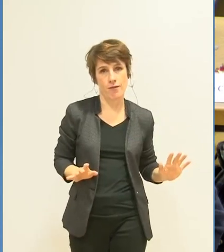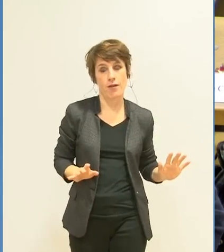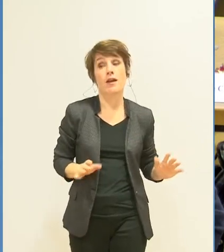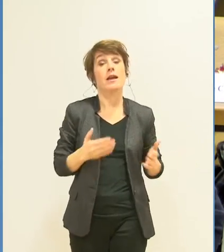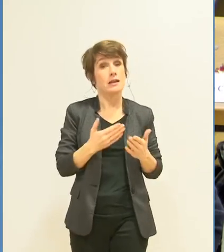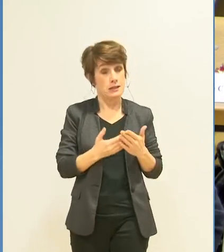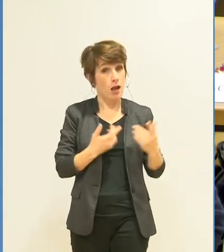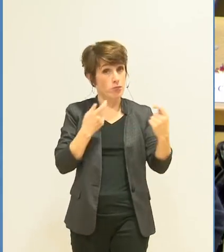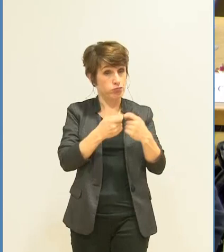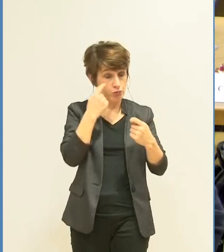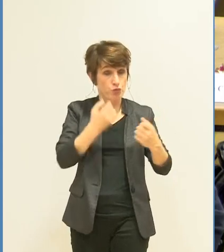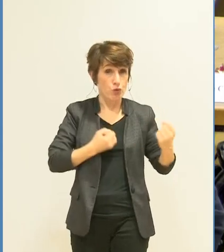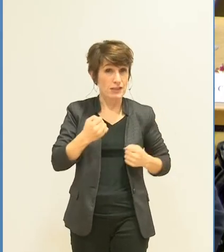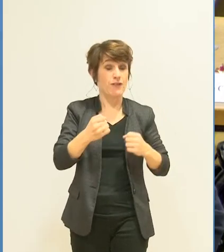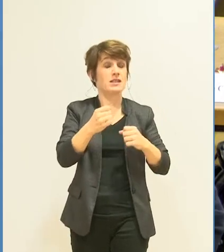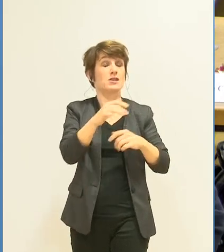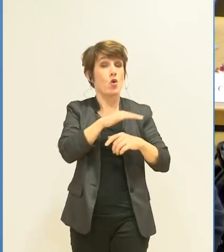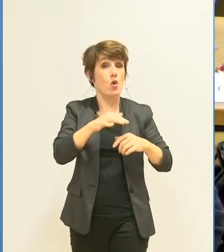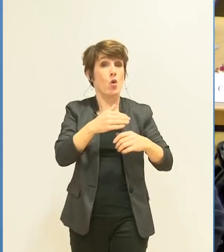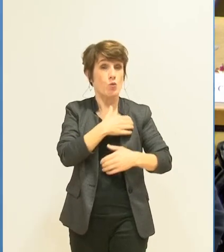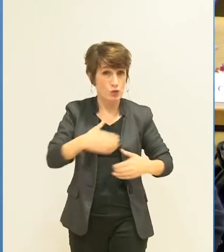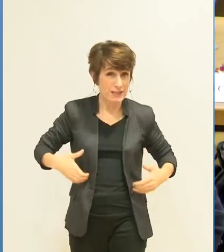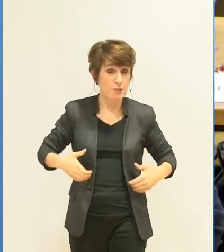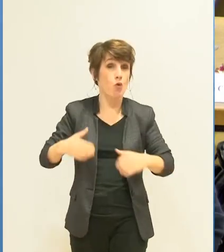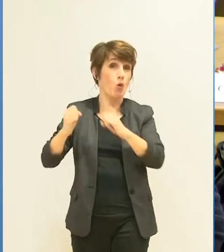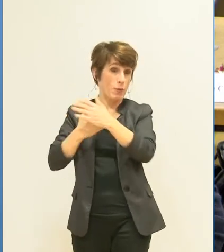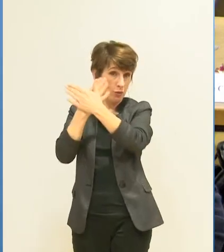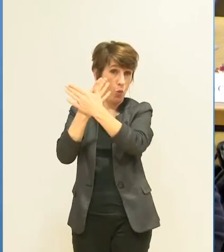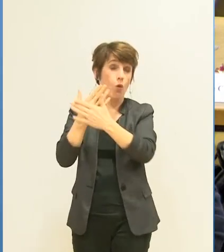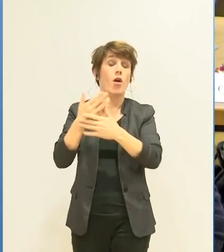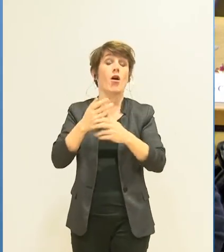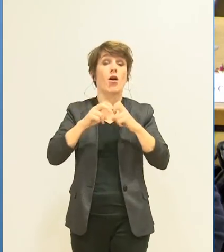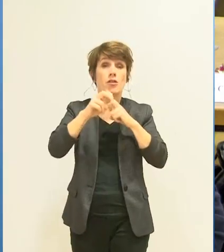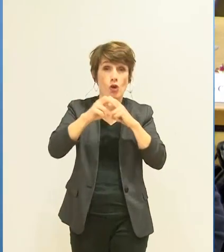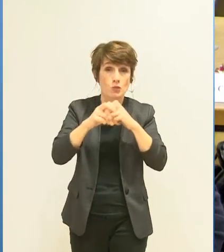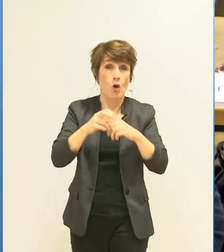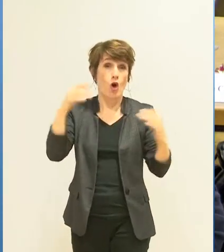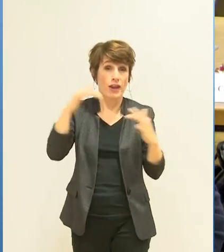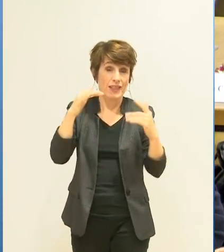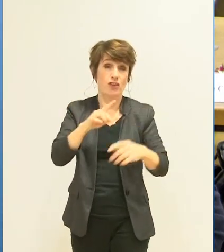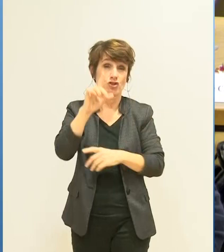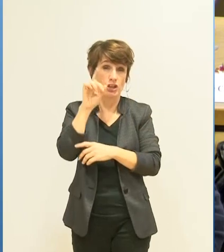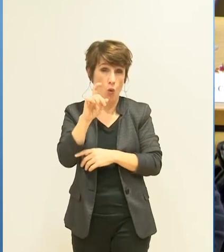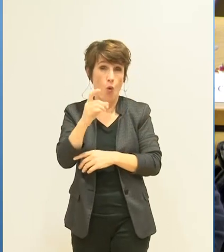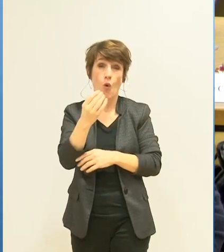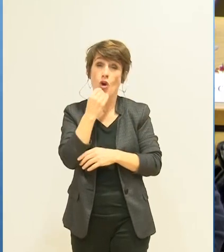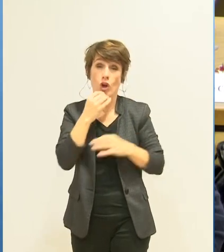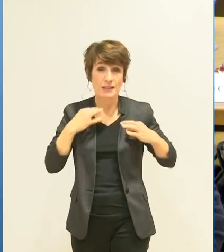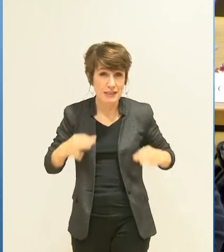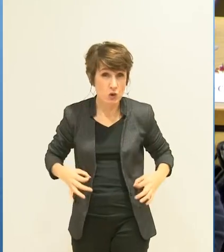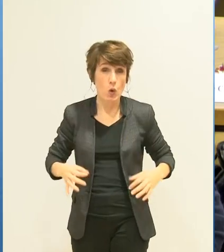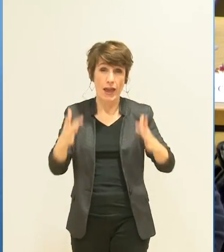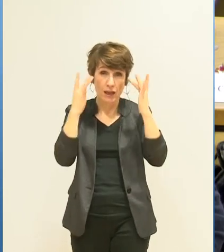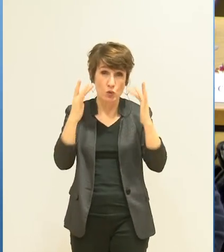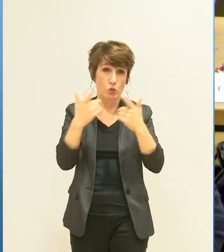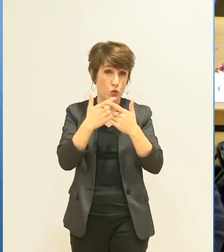services locaux municipaux et métropolitains transport énergie aux cantines scolaires culture c'est sur l'ensemble des politiques publiques